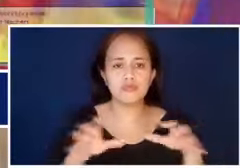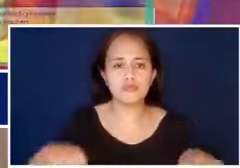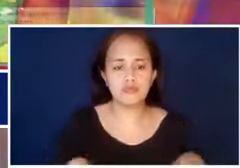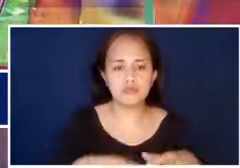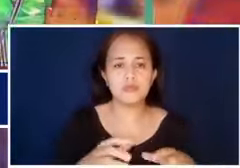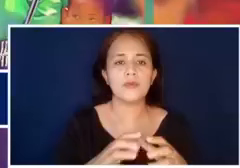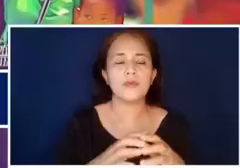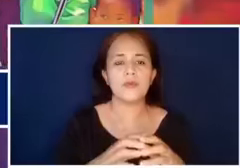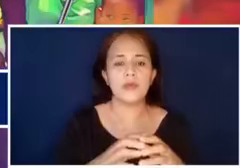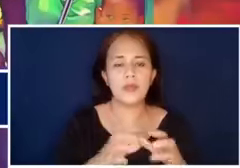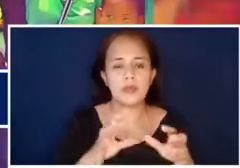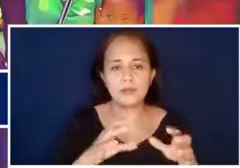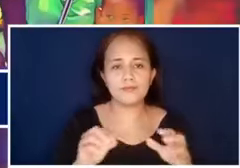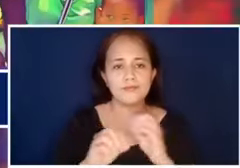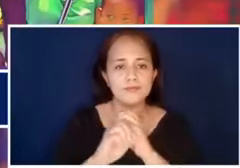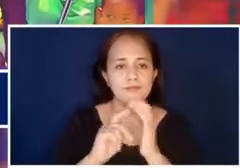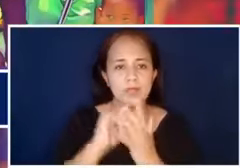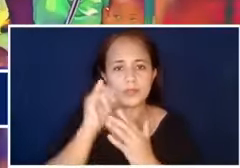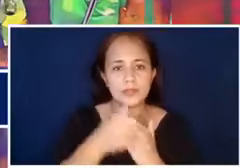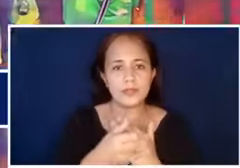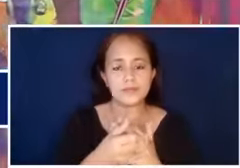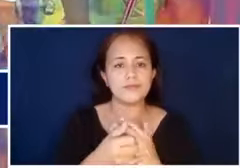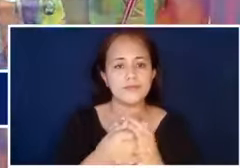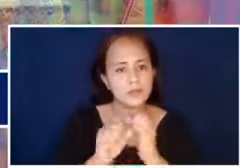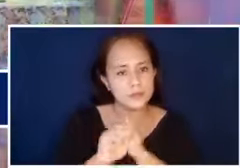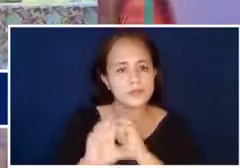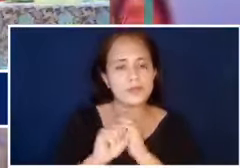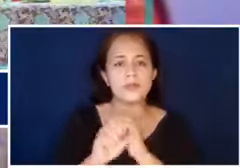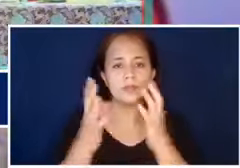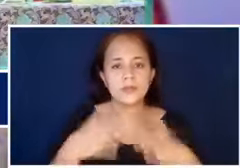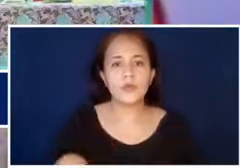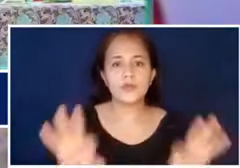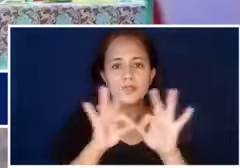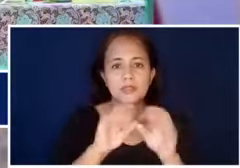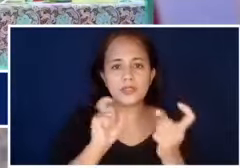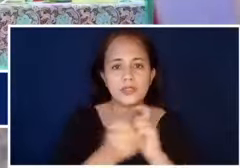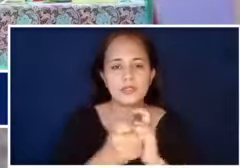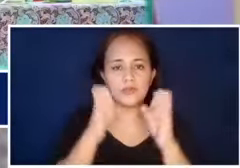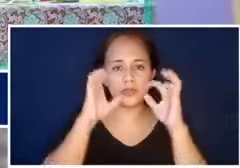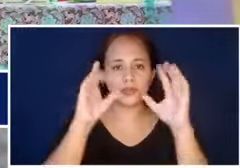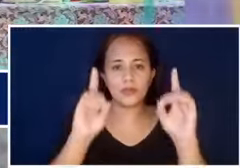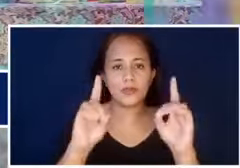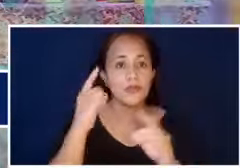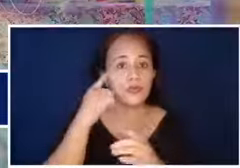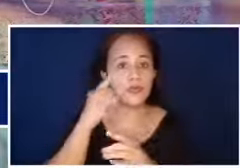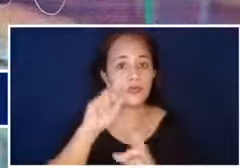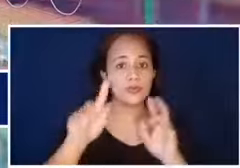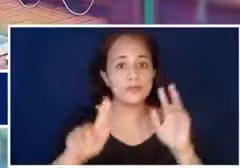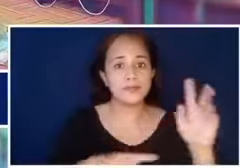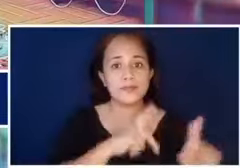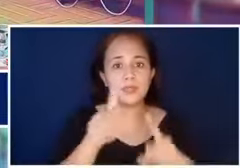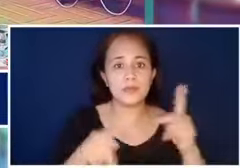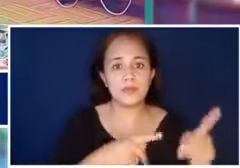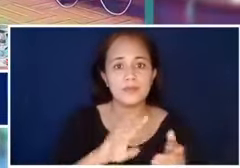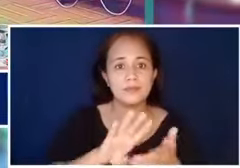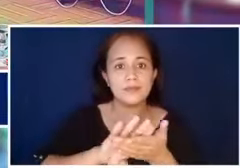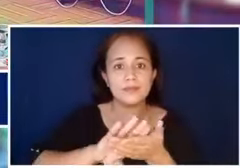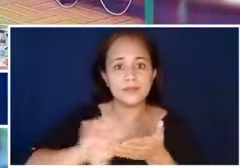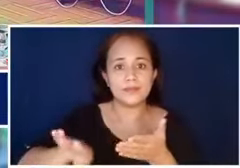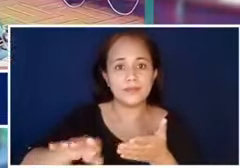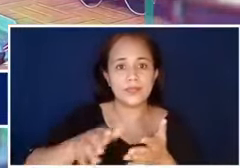at proyekto upang maitulak ang mga mahahalagang reforma sa edukasyon para sa mamamayang na isasantabi